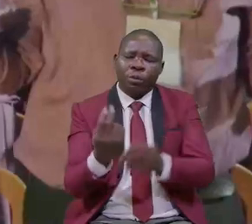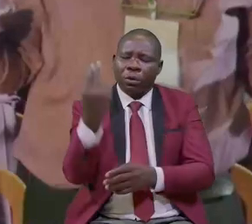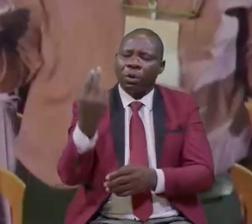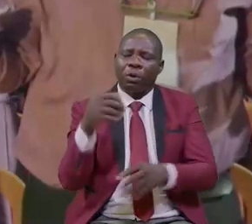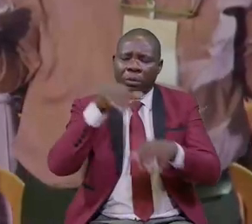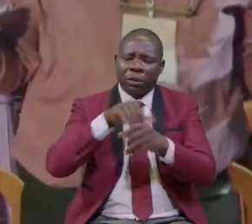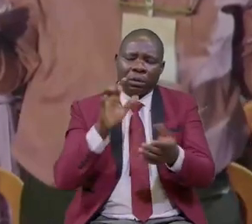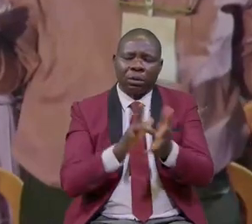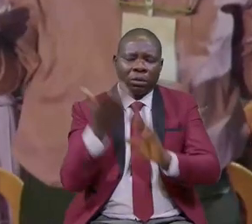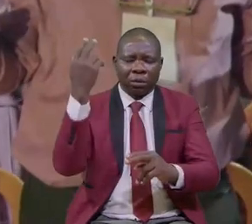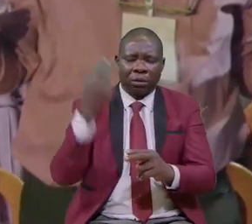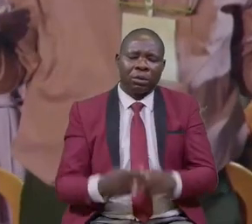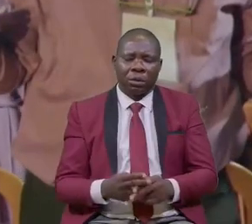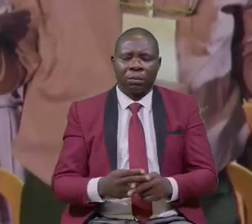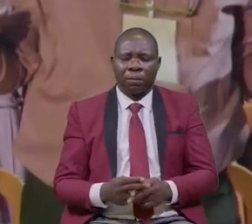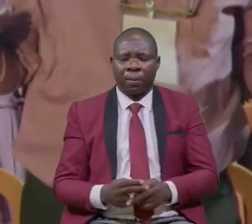de Jésus.